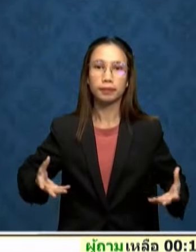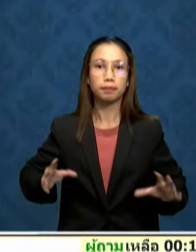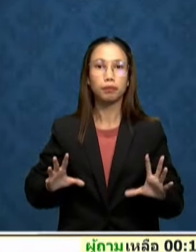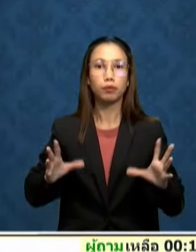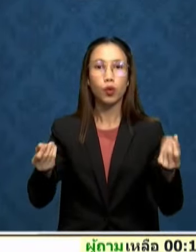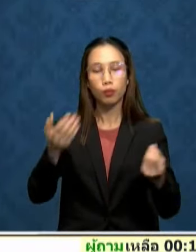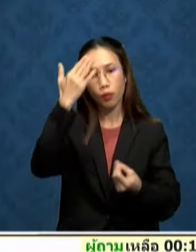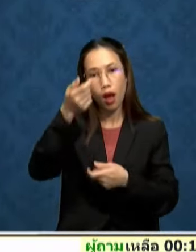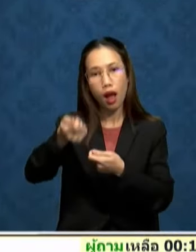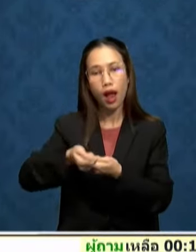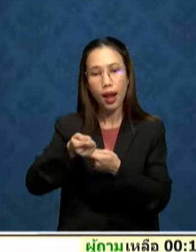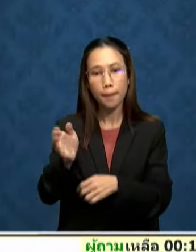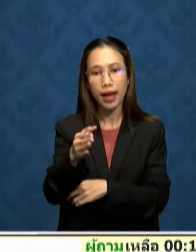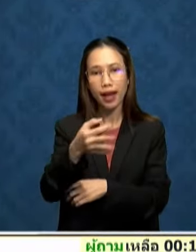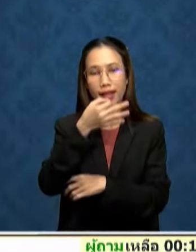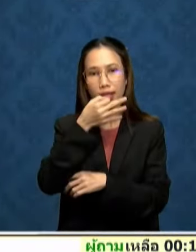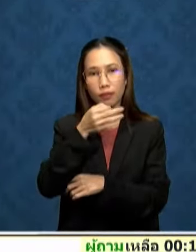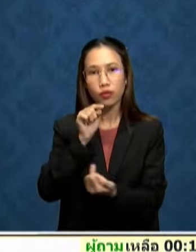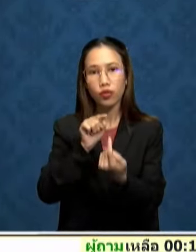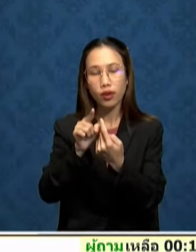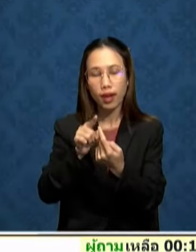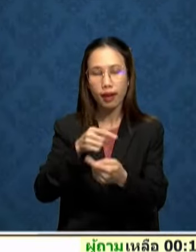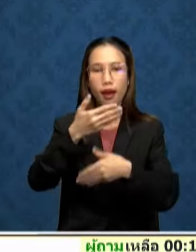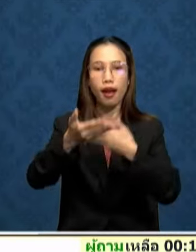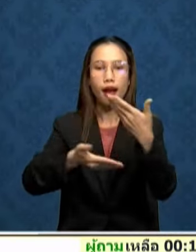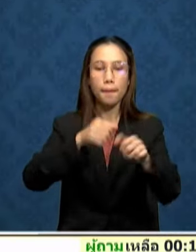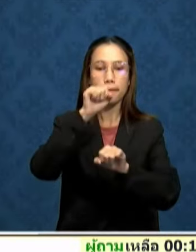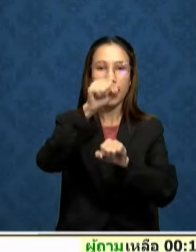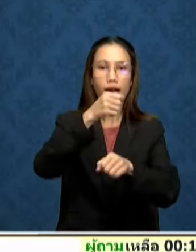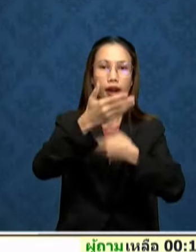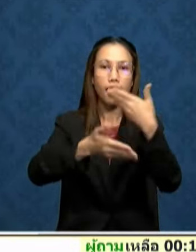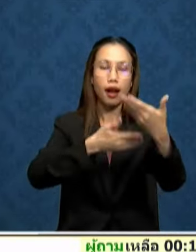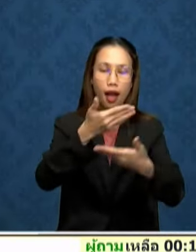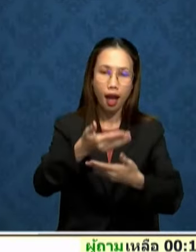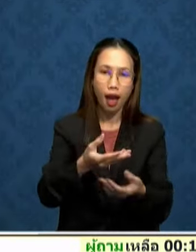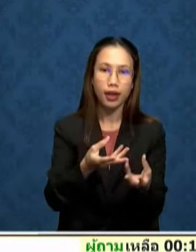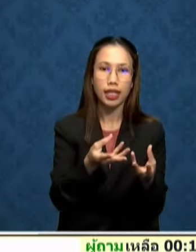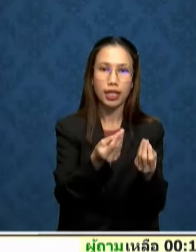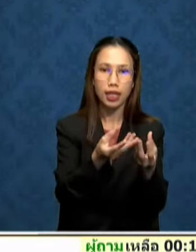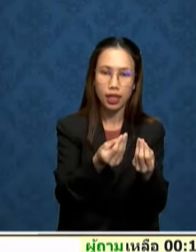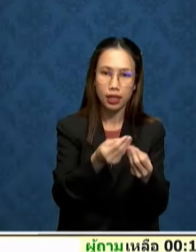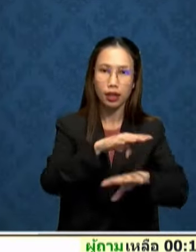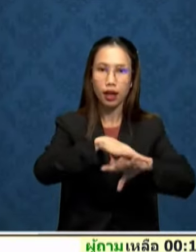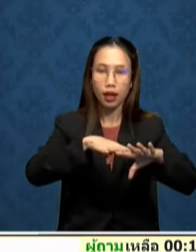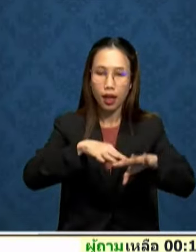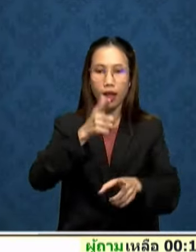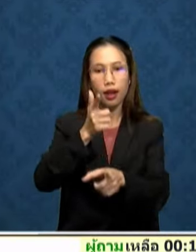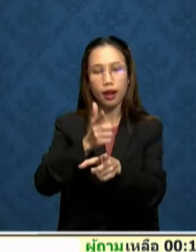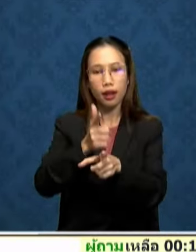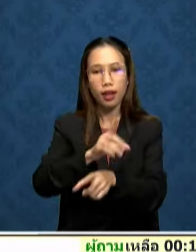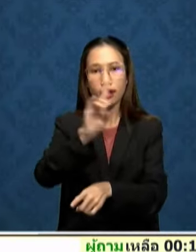เพราะเกษตรกรกำลังประกาศขายที่นาที่สวนของตัวเองที่ได้มีการเพาะเลี้ยงสั